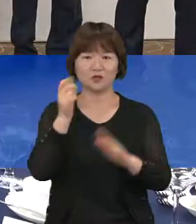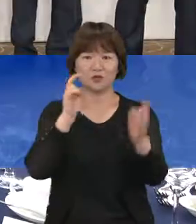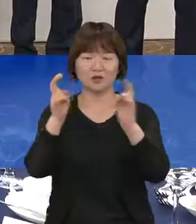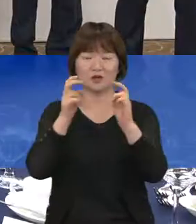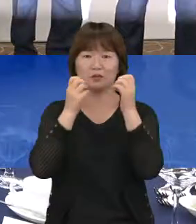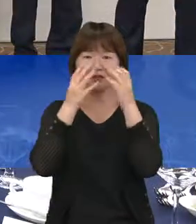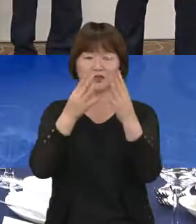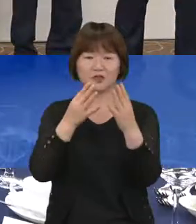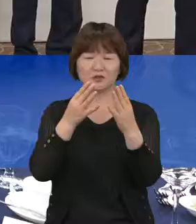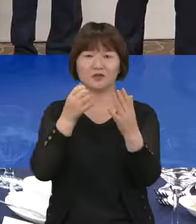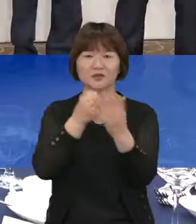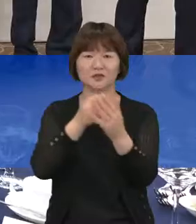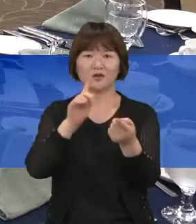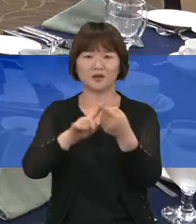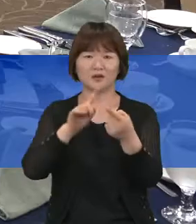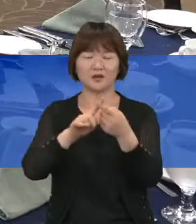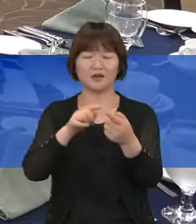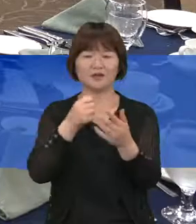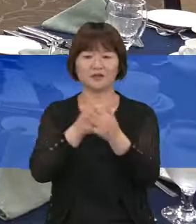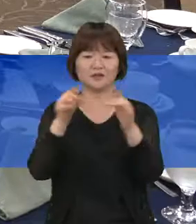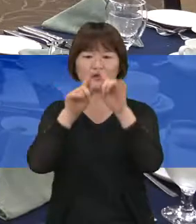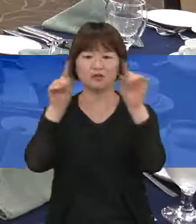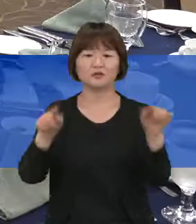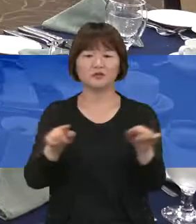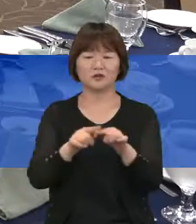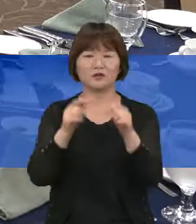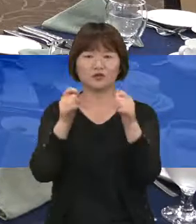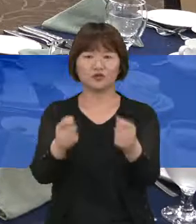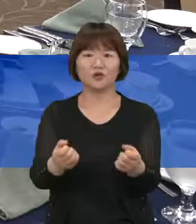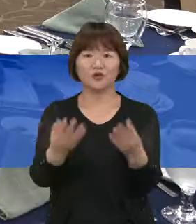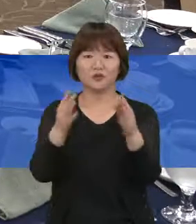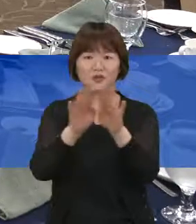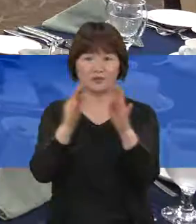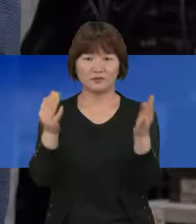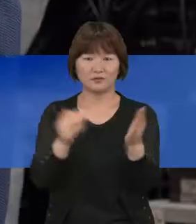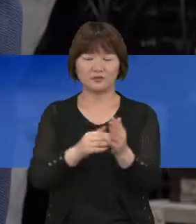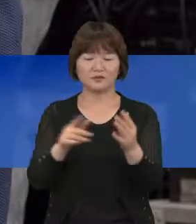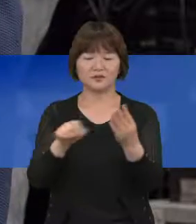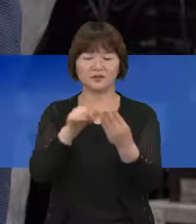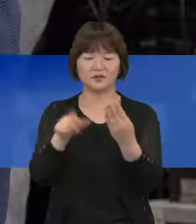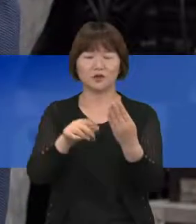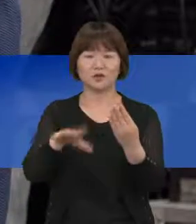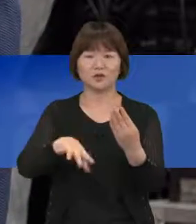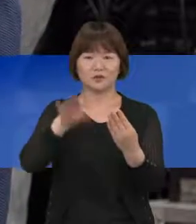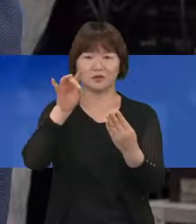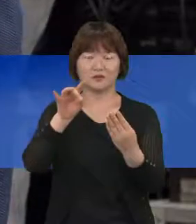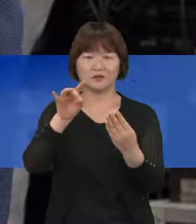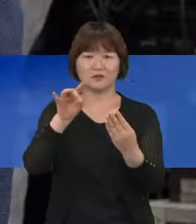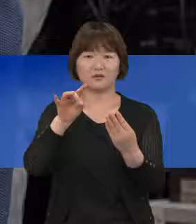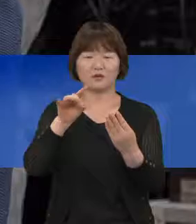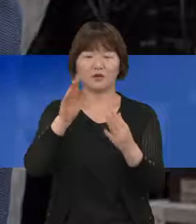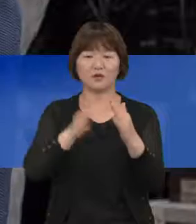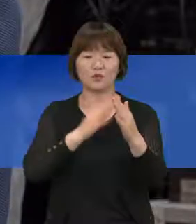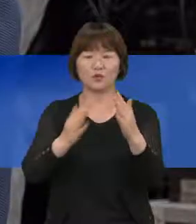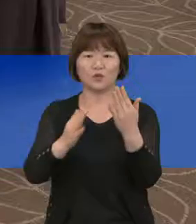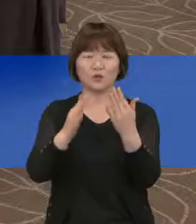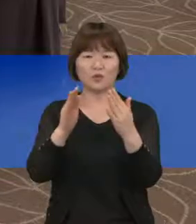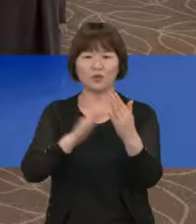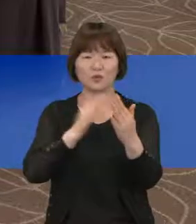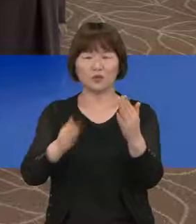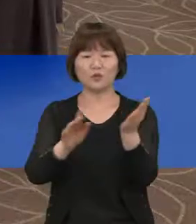대한 지정서 수여식 이 개최됐습니다 포항시는 지난 4월초 유망 강소기업 선정 무즙을 공부하고